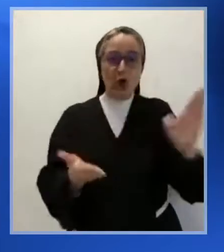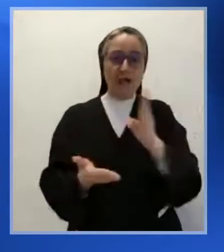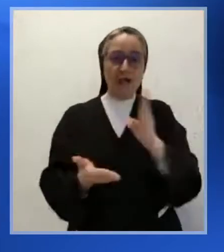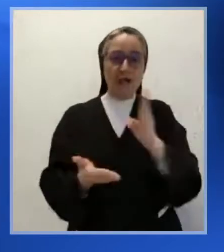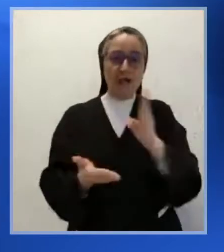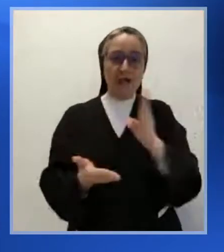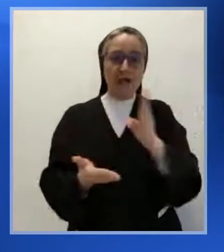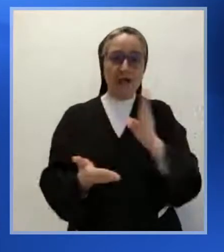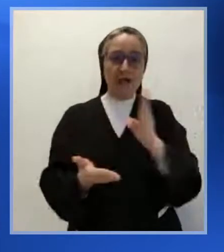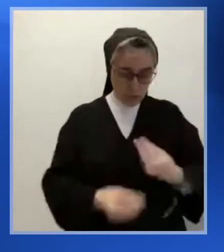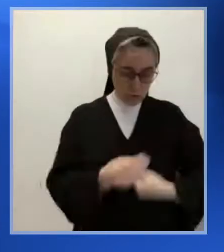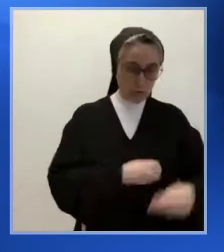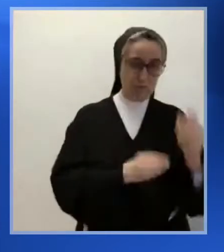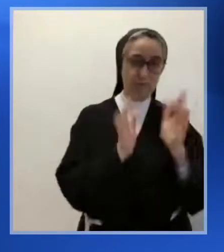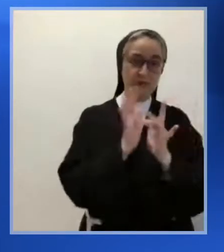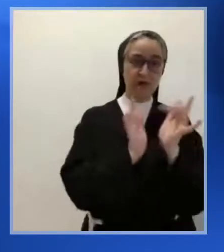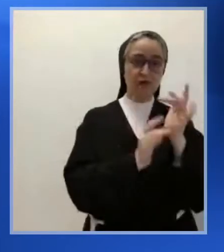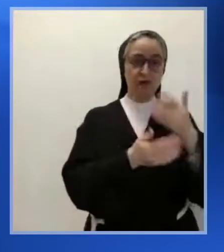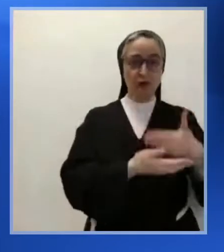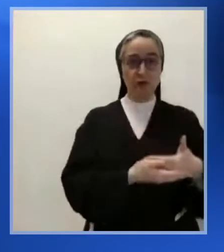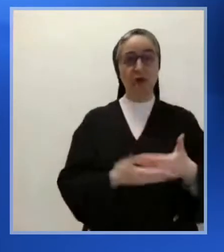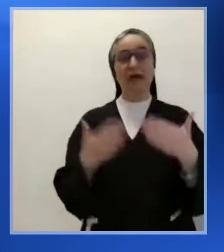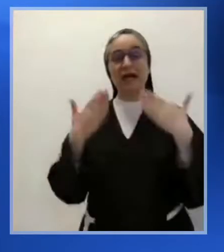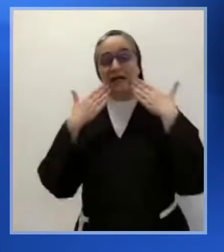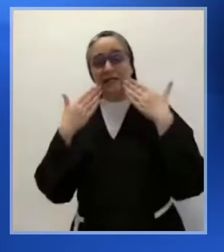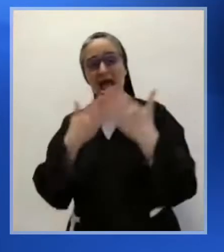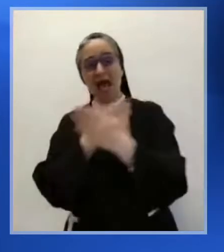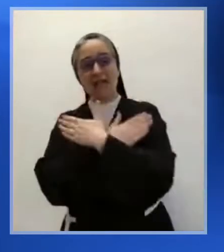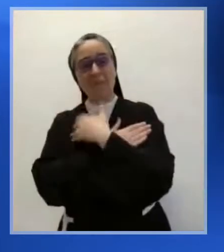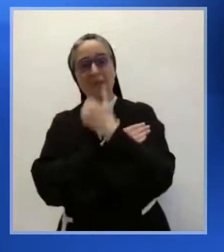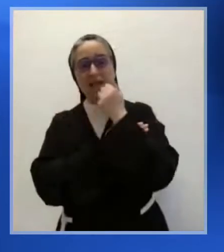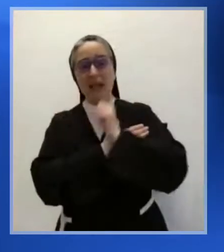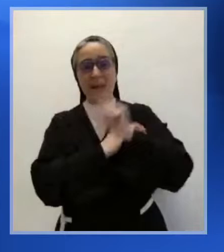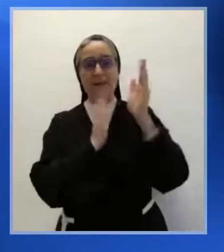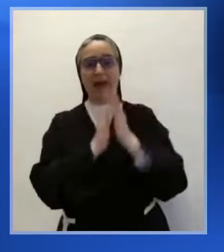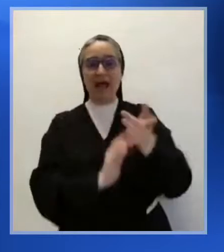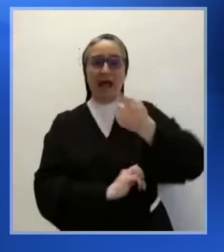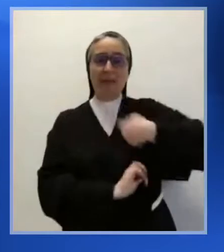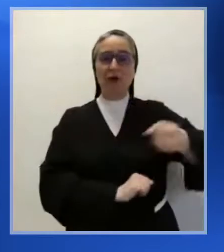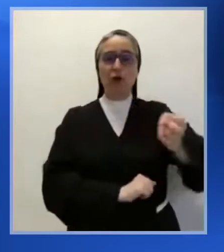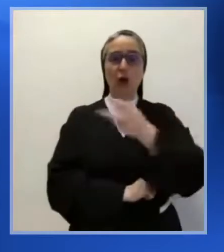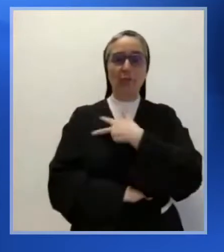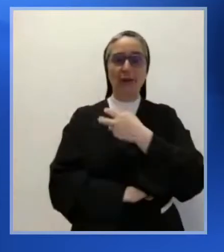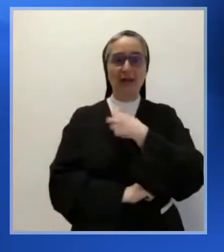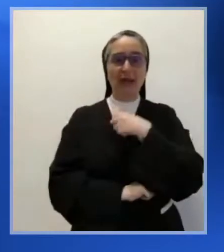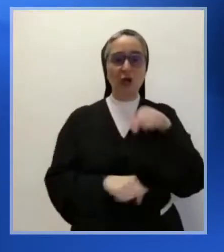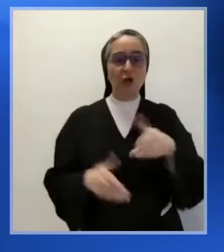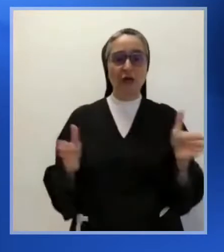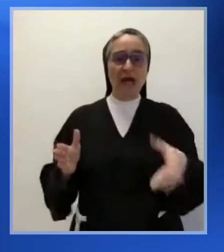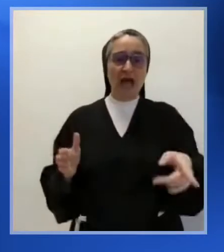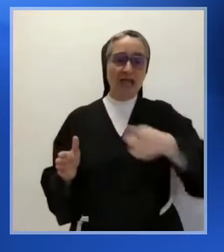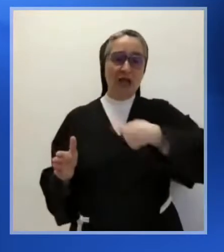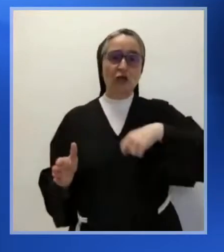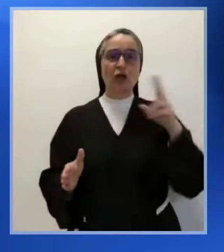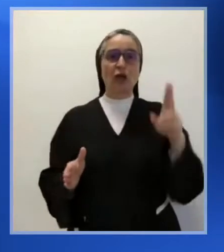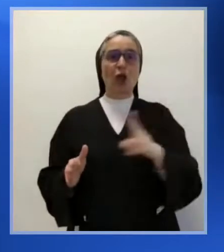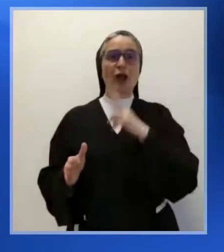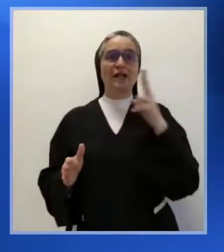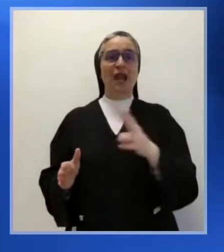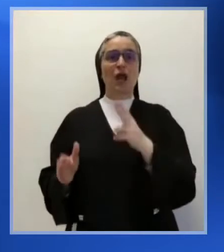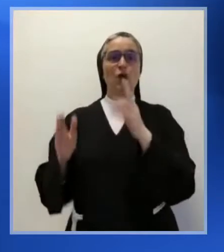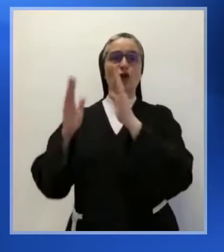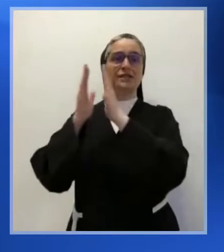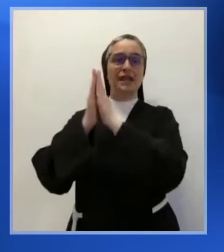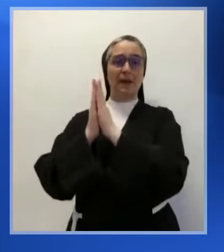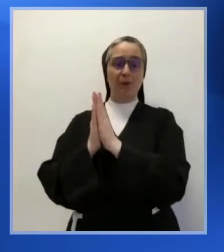mulieribus e benedicto fruttus ventris tui, Iesus. Santa Maria, Mater Dei, ora pro nobis peccatoribus, nunc